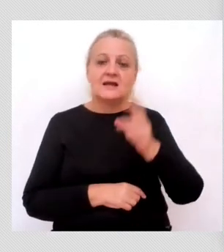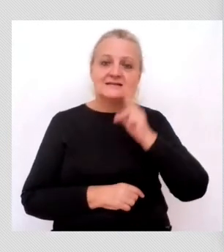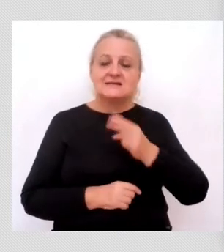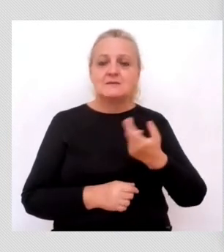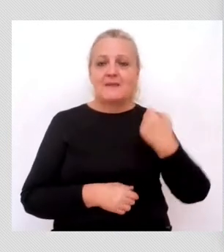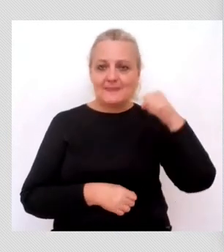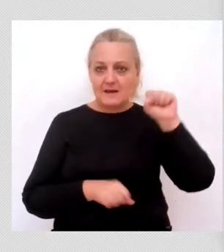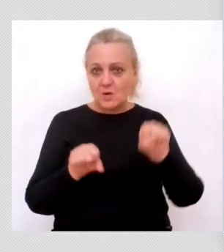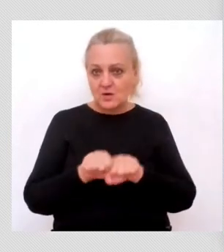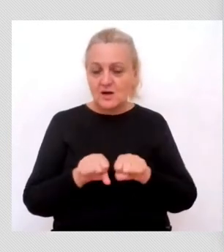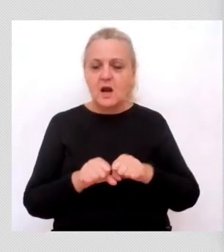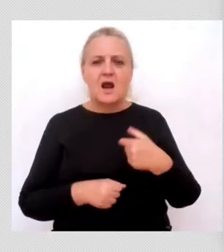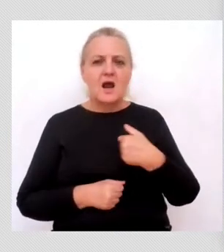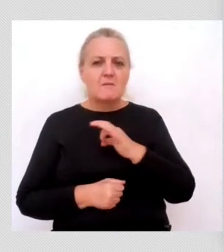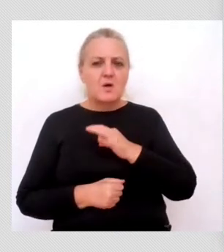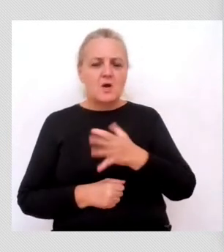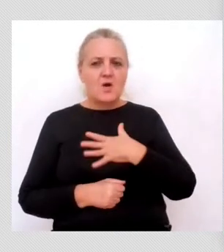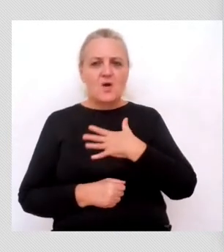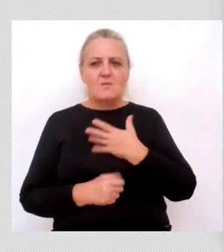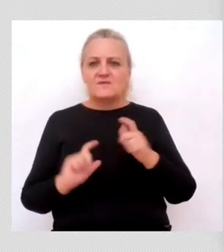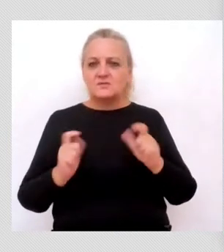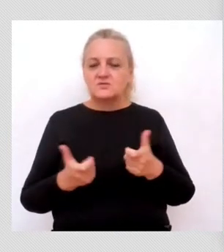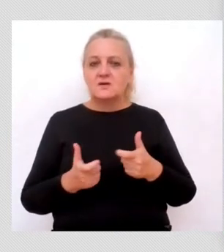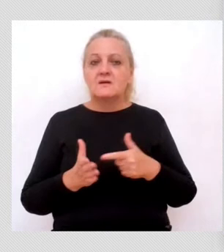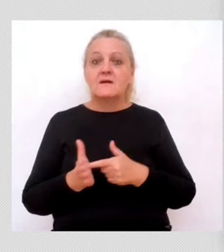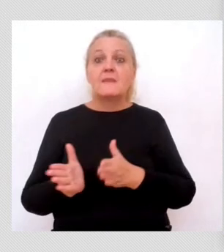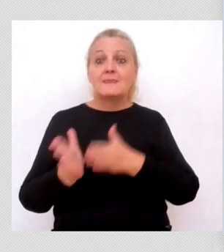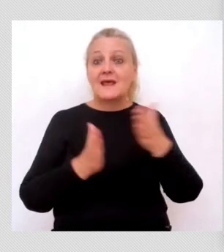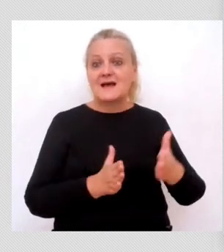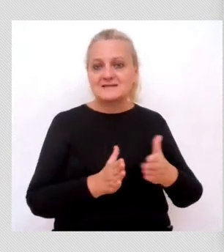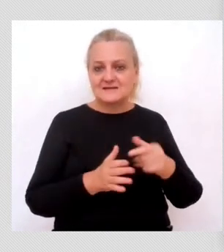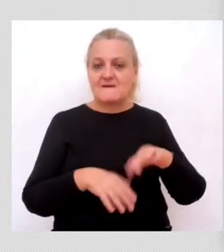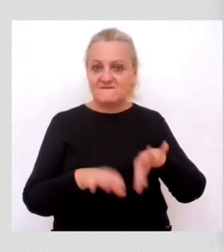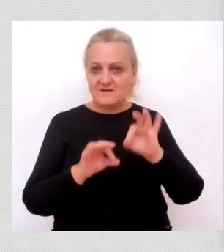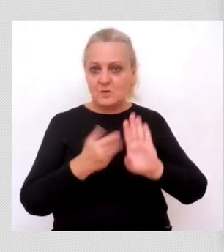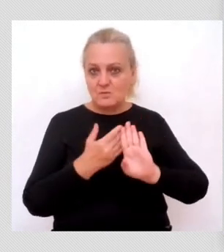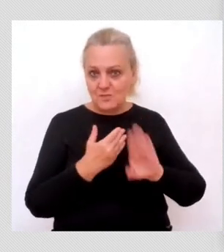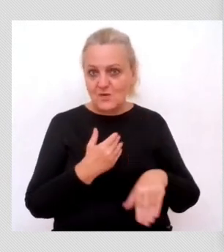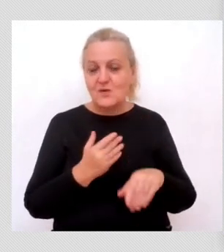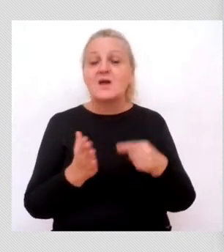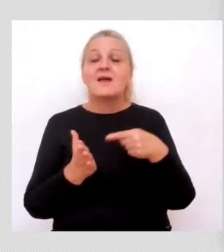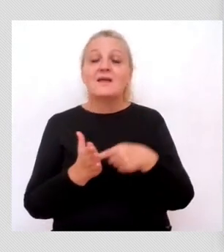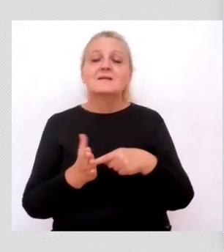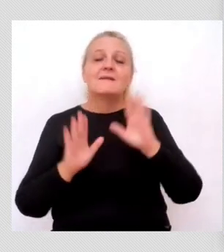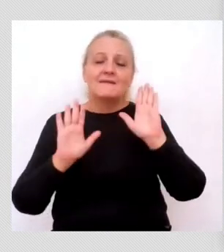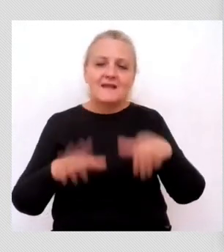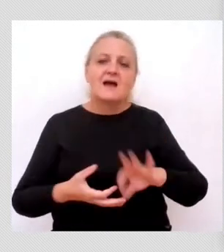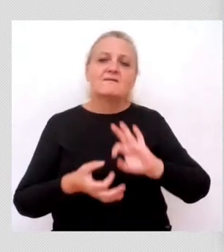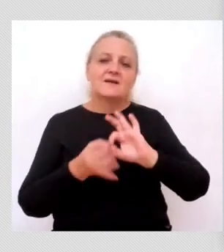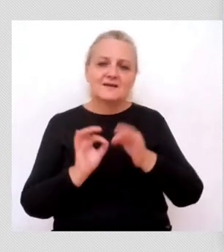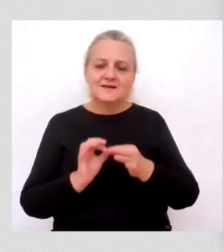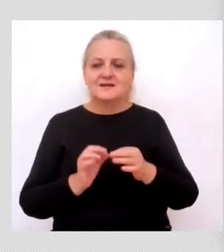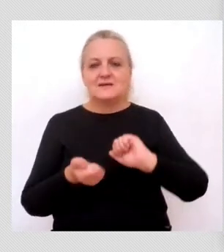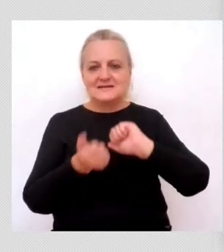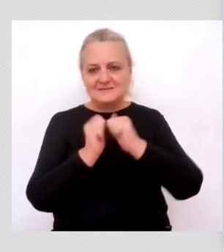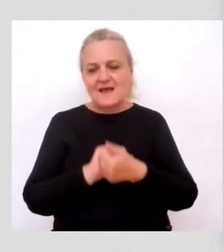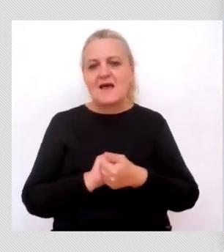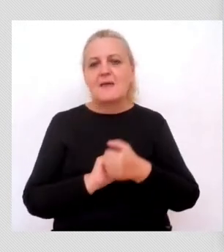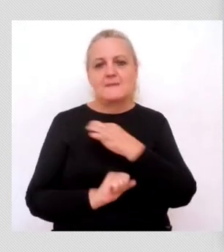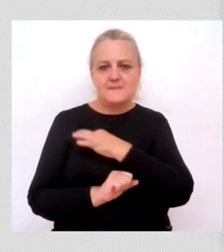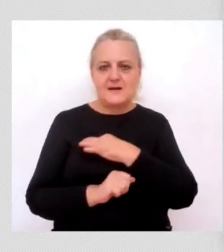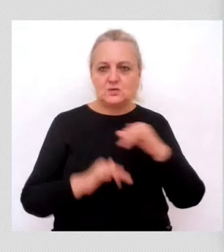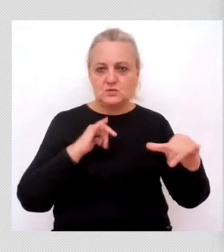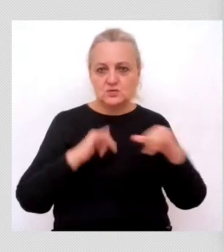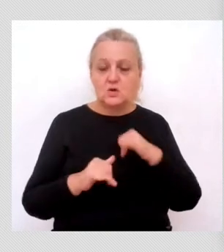moją największą obawą jest to, że po kolejnych wyborach, nawet jak dojdzie do zmiany partii rządzących,